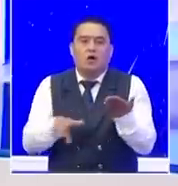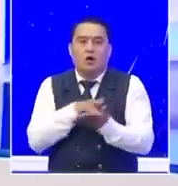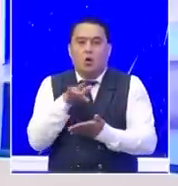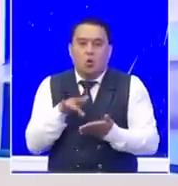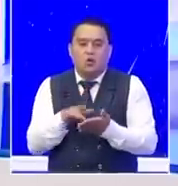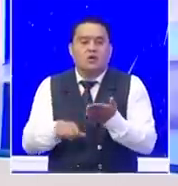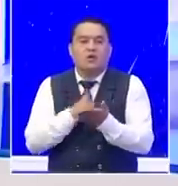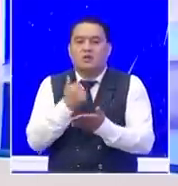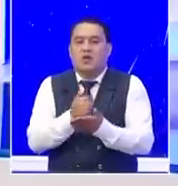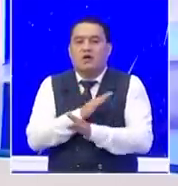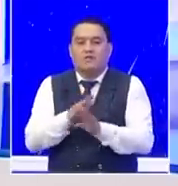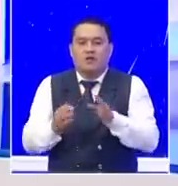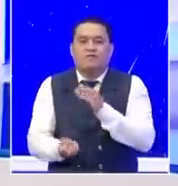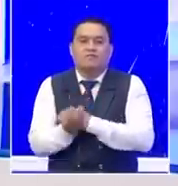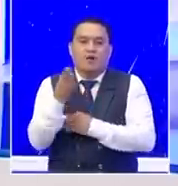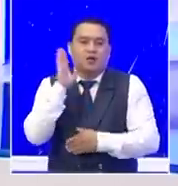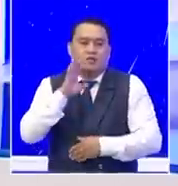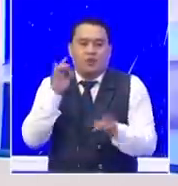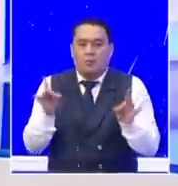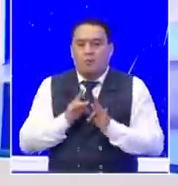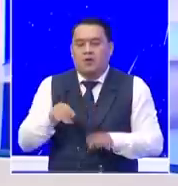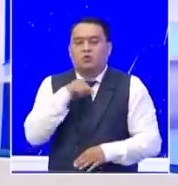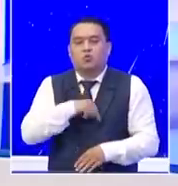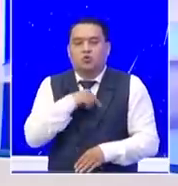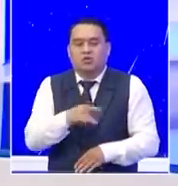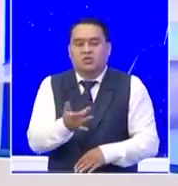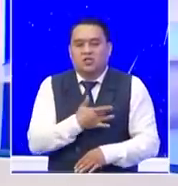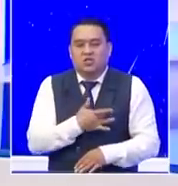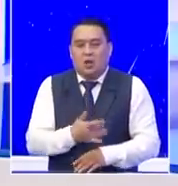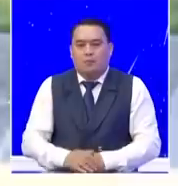это не главное. Запуск фонтанов – это праздник души и сердца.